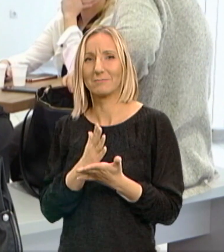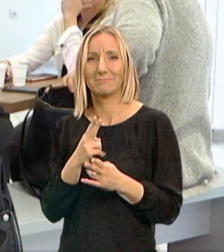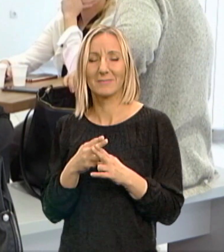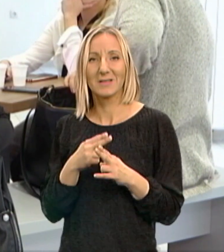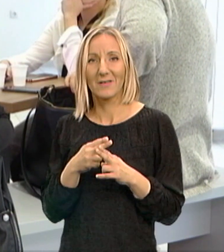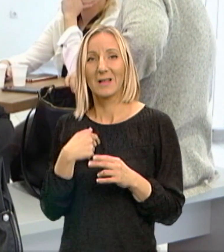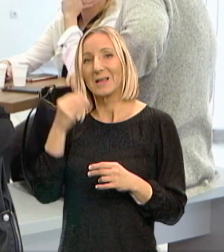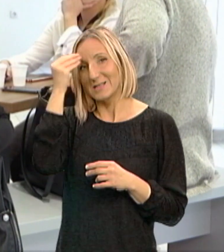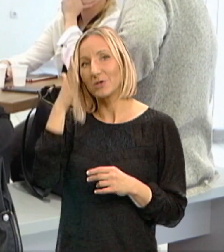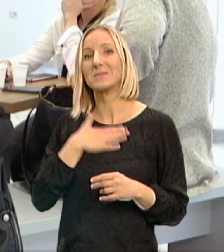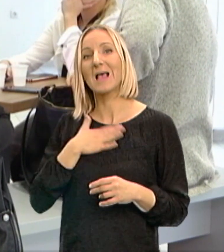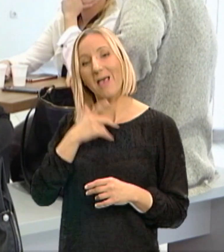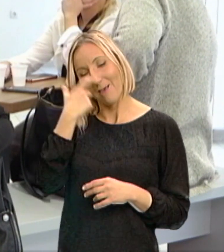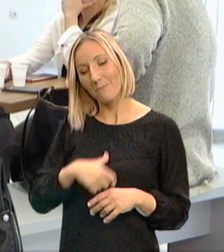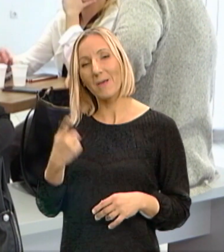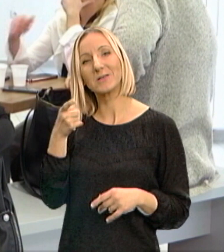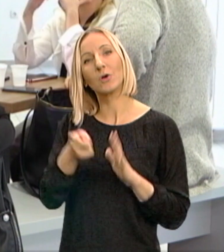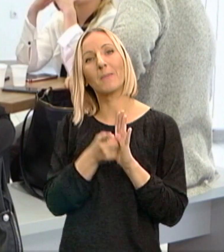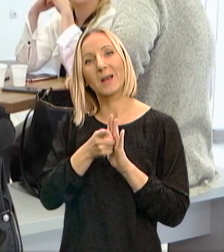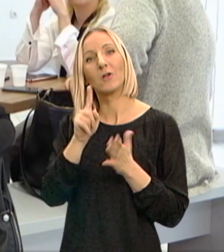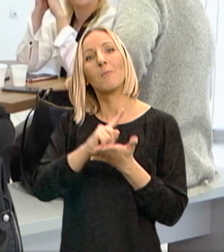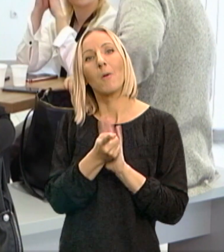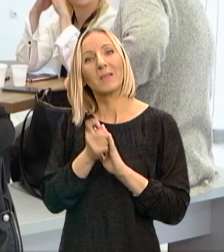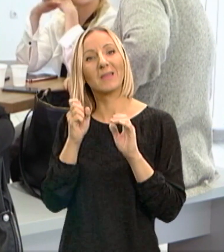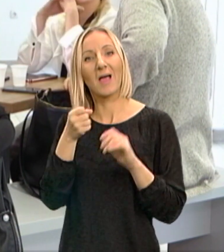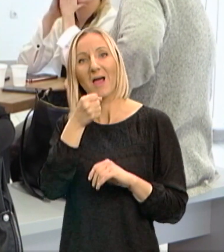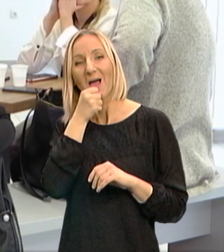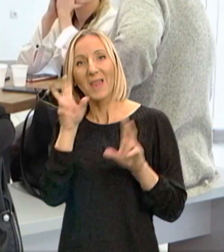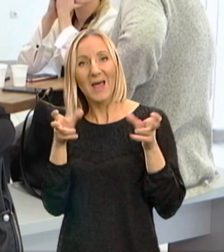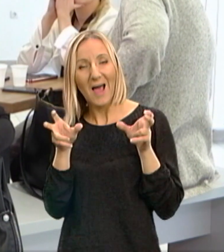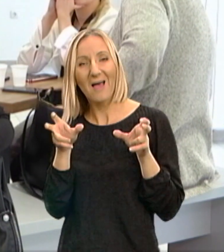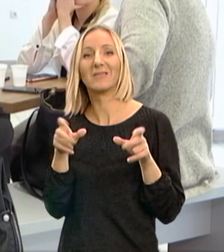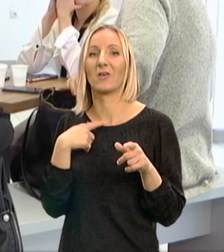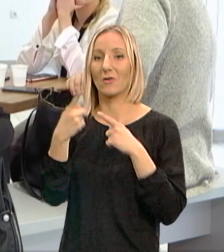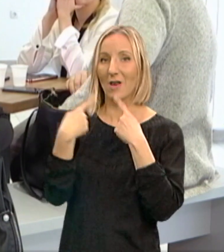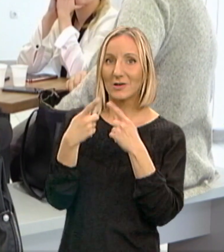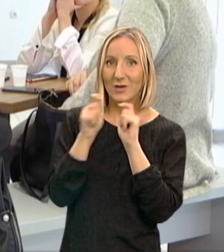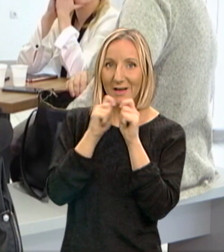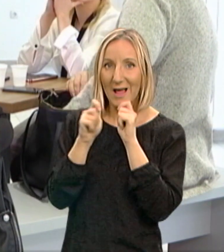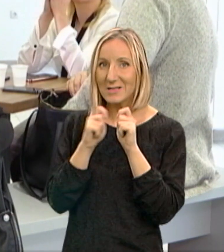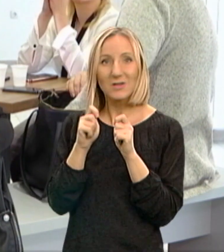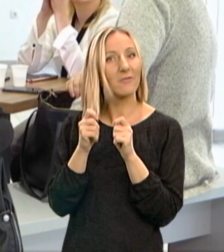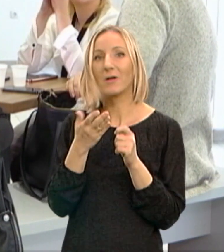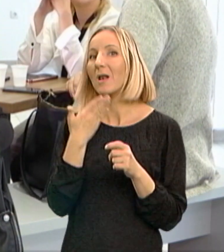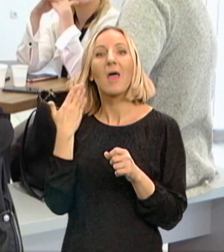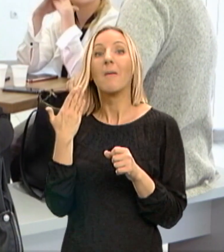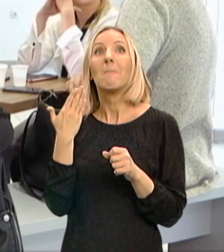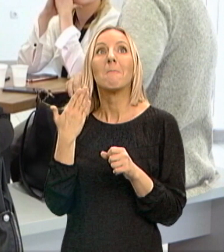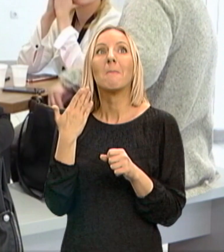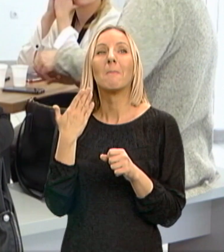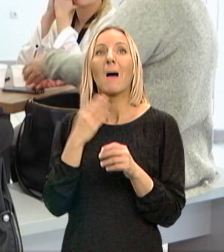dobro sećam sebe iz tog perioda i tog momenta na radiju i našeg razgovora i mislim da ne postoji potpunija priča